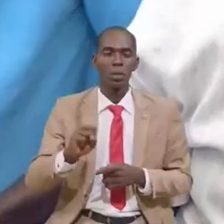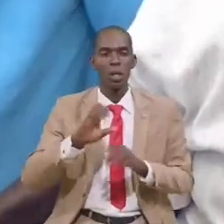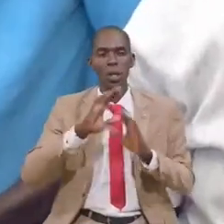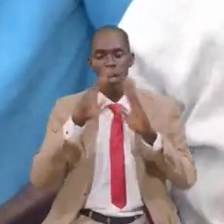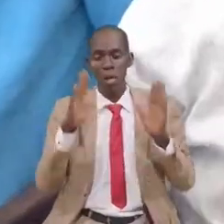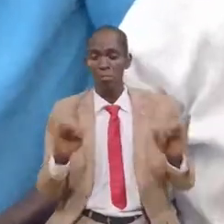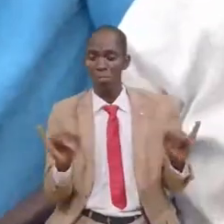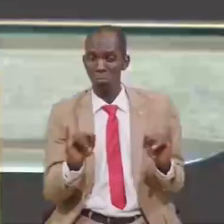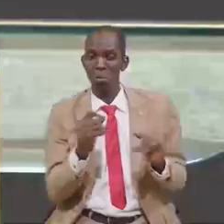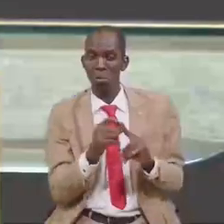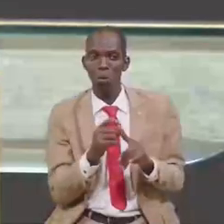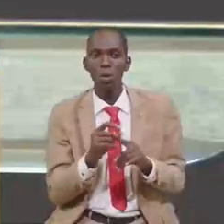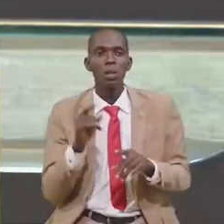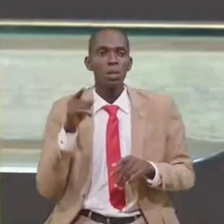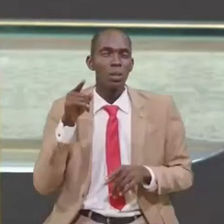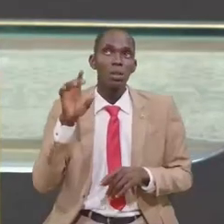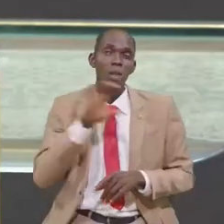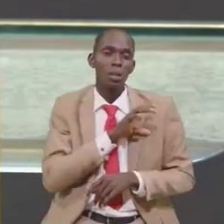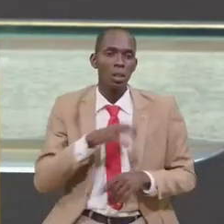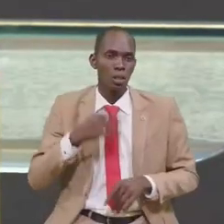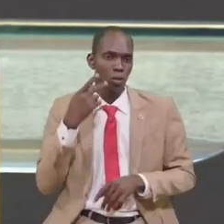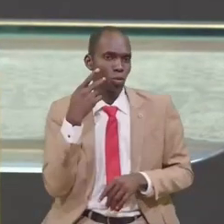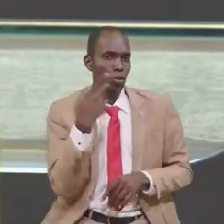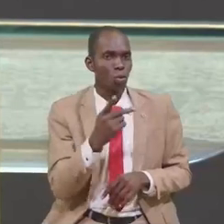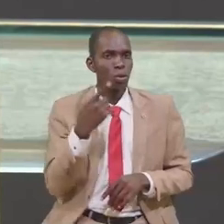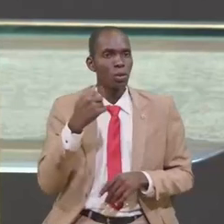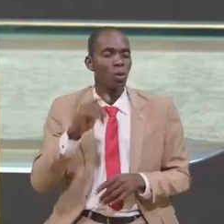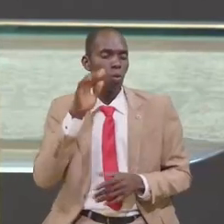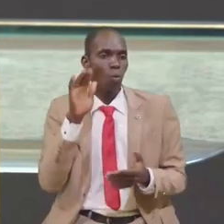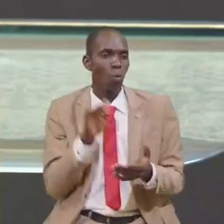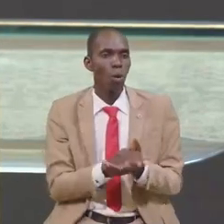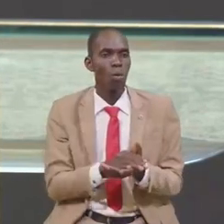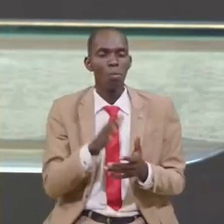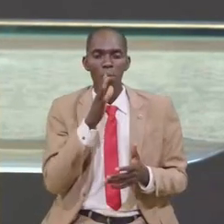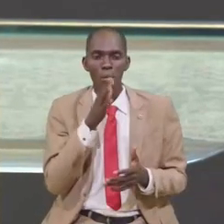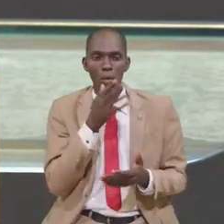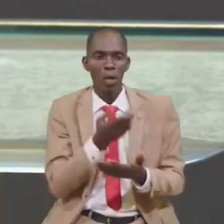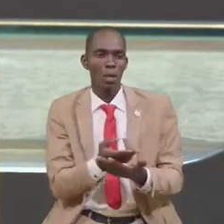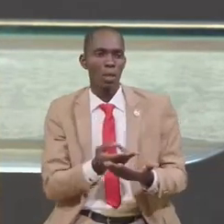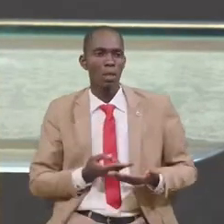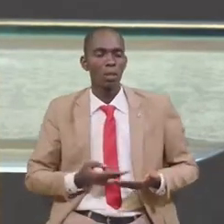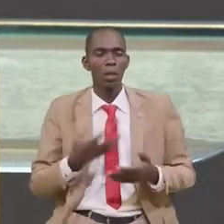rendit ensemble à la maison de Pierre, dont il vit la belle-mère couchée et ayant